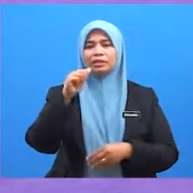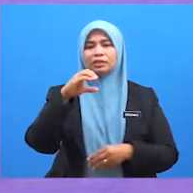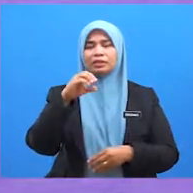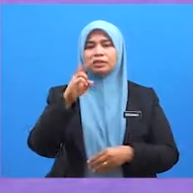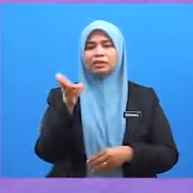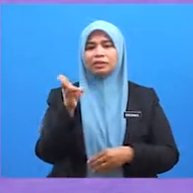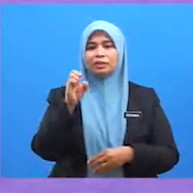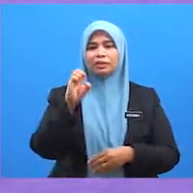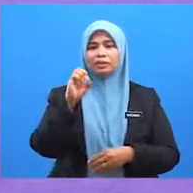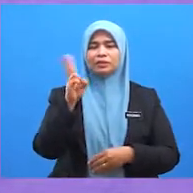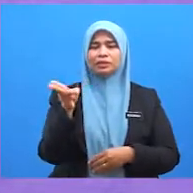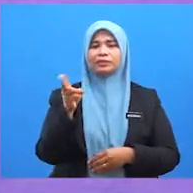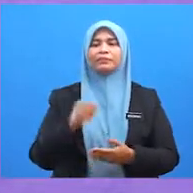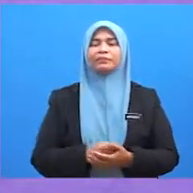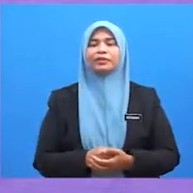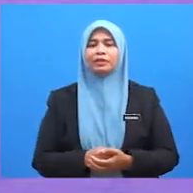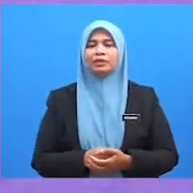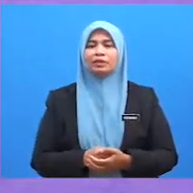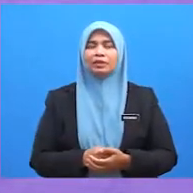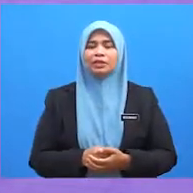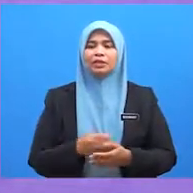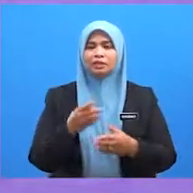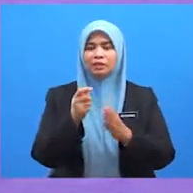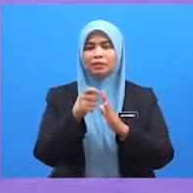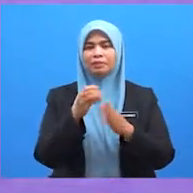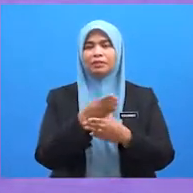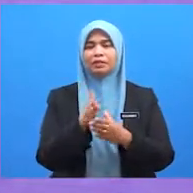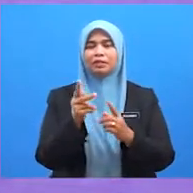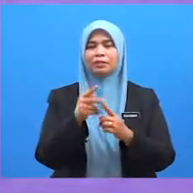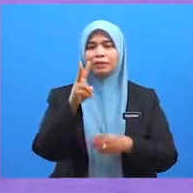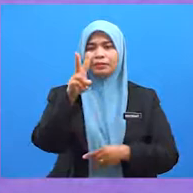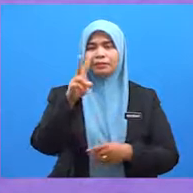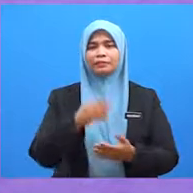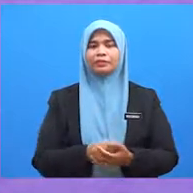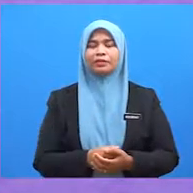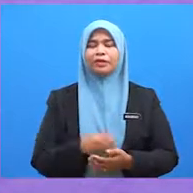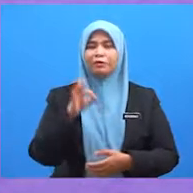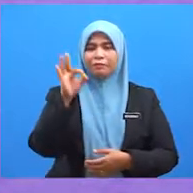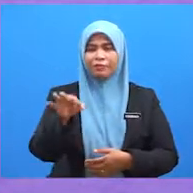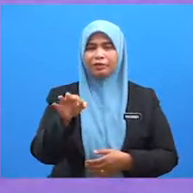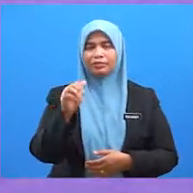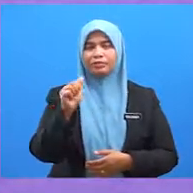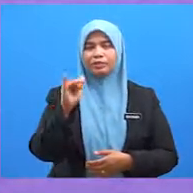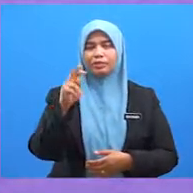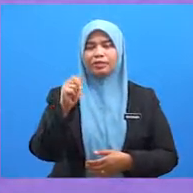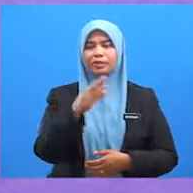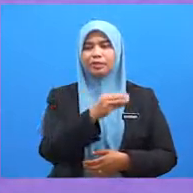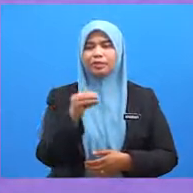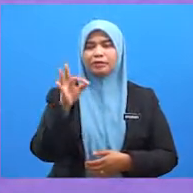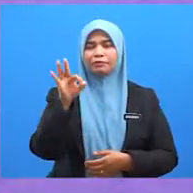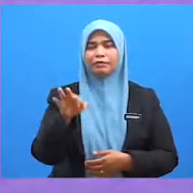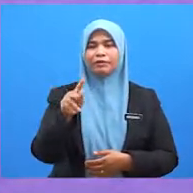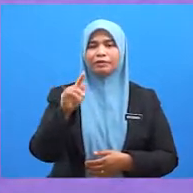Bentuk sistem pendidikan di Aceh terbahagi kepada dua, iaitu Fardu Ain dan Fardu Kifayah.